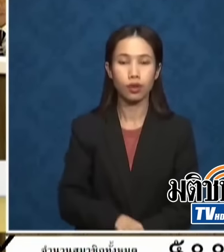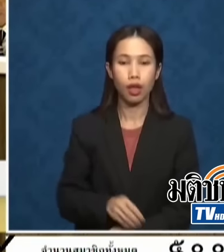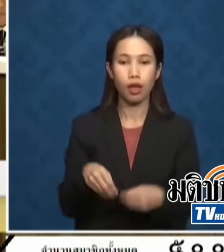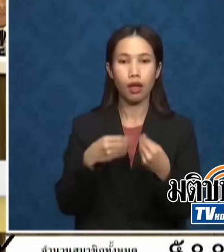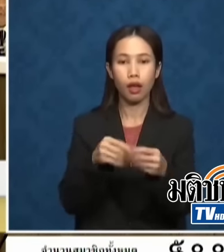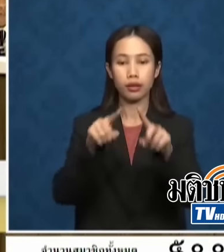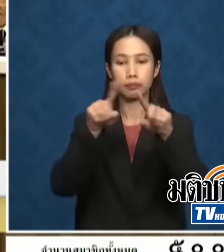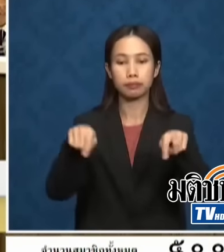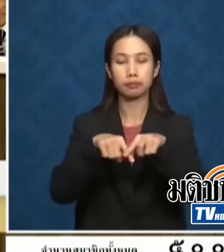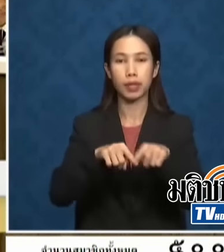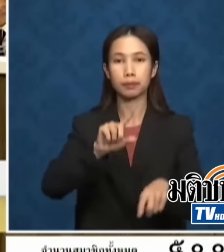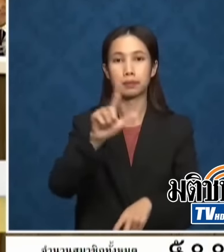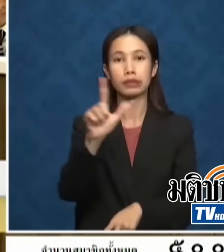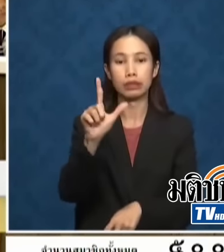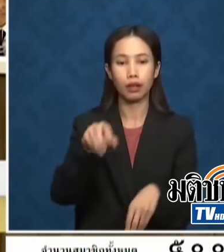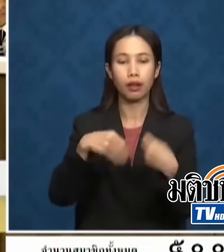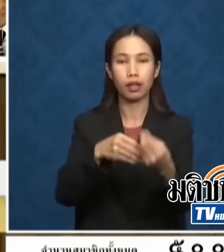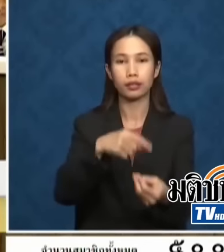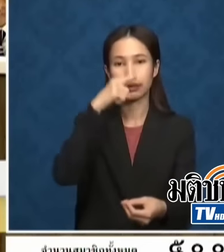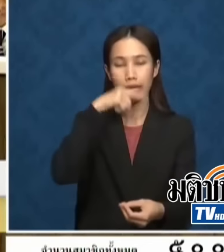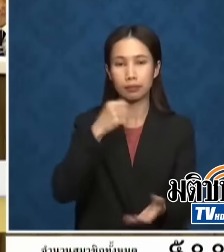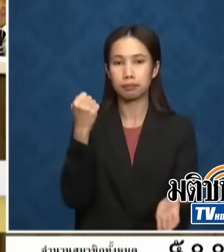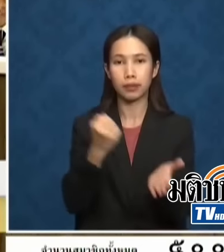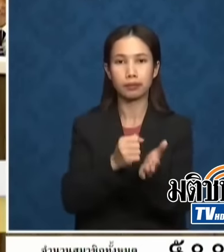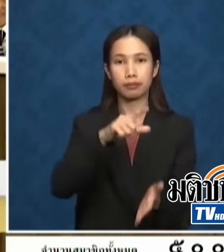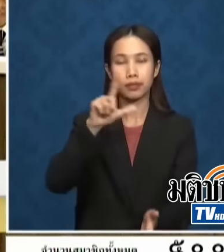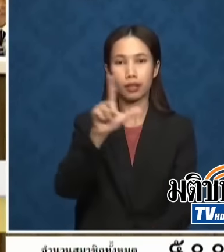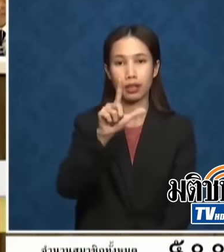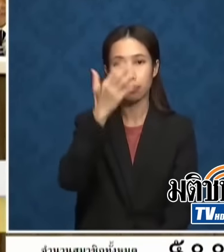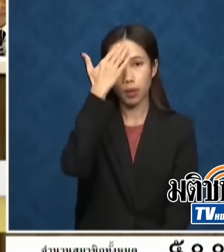เหลืองแก่ประเทศไทยว่าได้ทำ